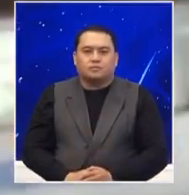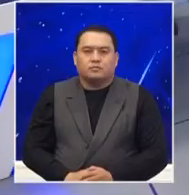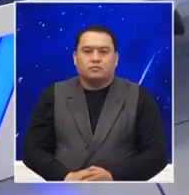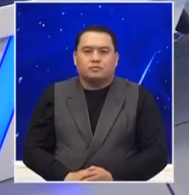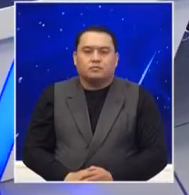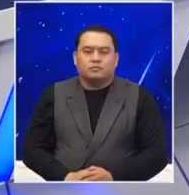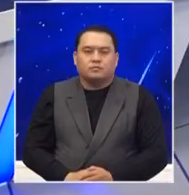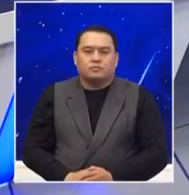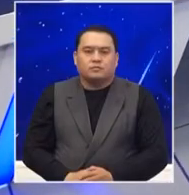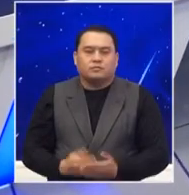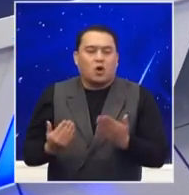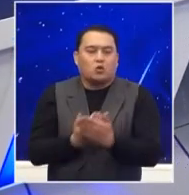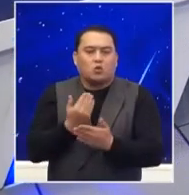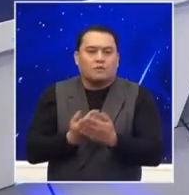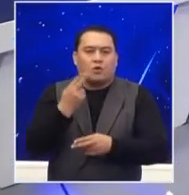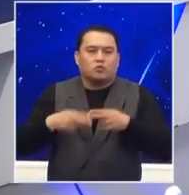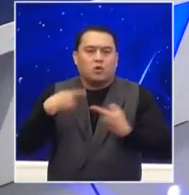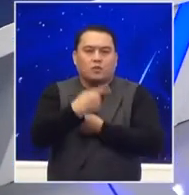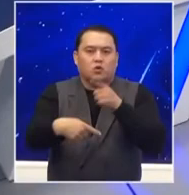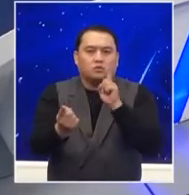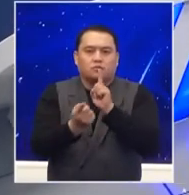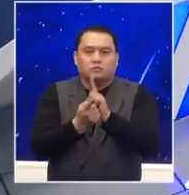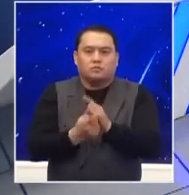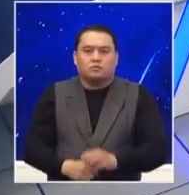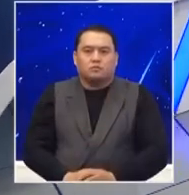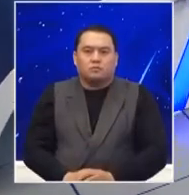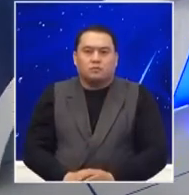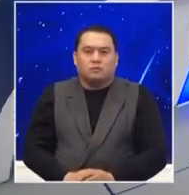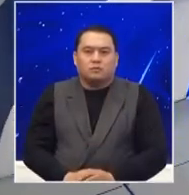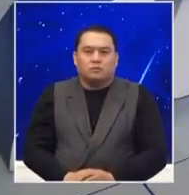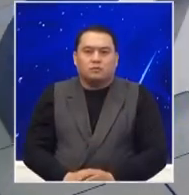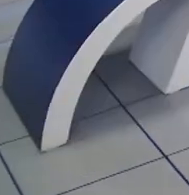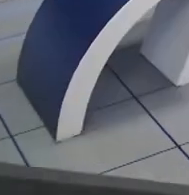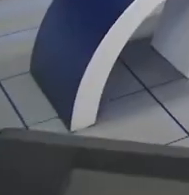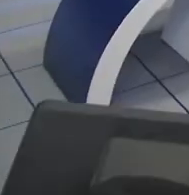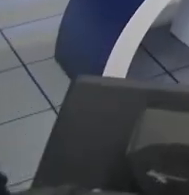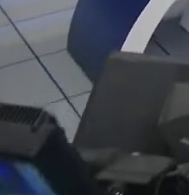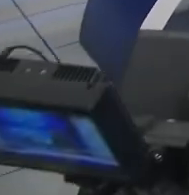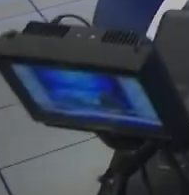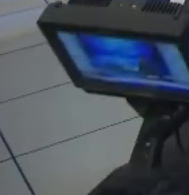Это была последняя информация на сегодня. Спасибо за внимание. Всего доброго.